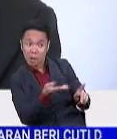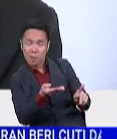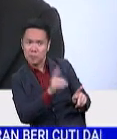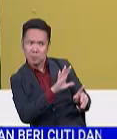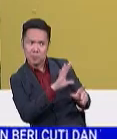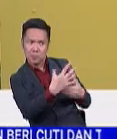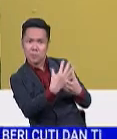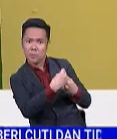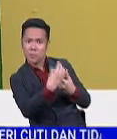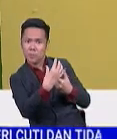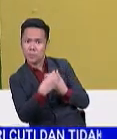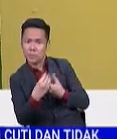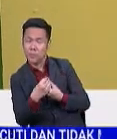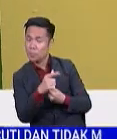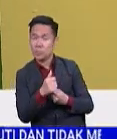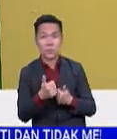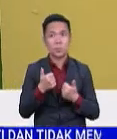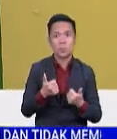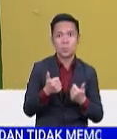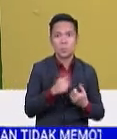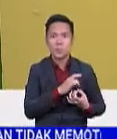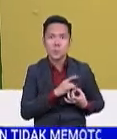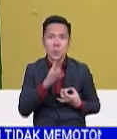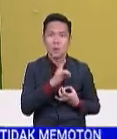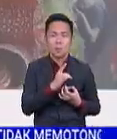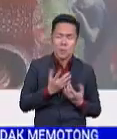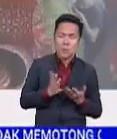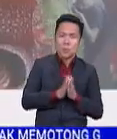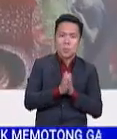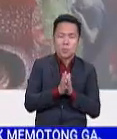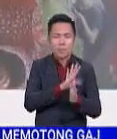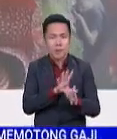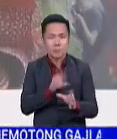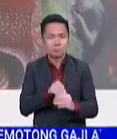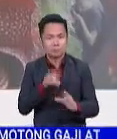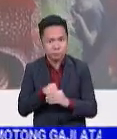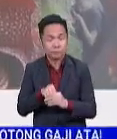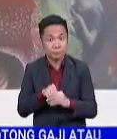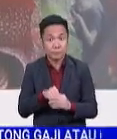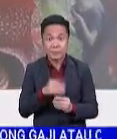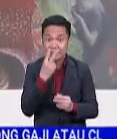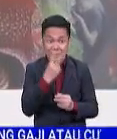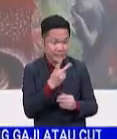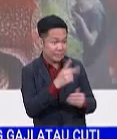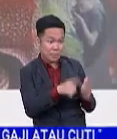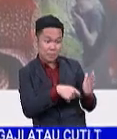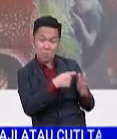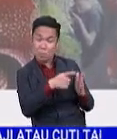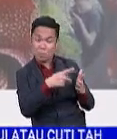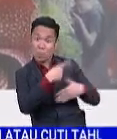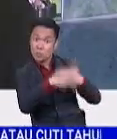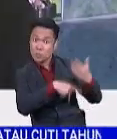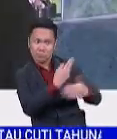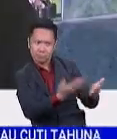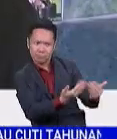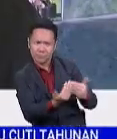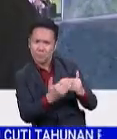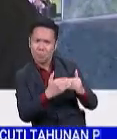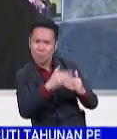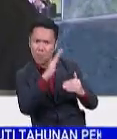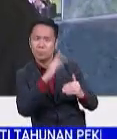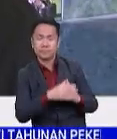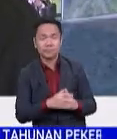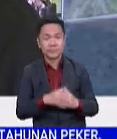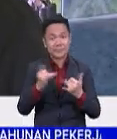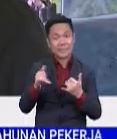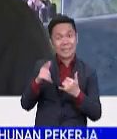Tibet ini mereka sangat interviewer eating really hoping data this kind of Initiative Ratu deposit loh dengan